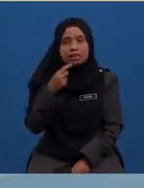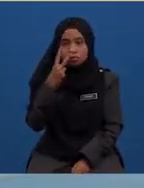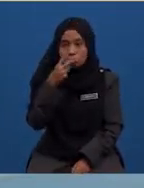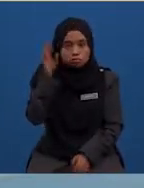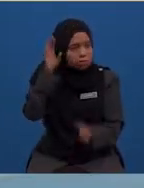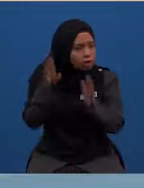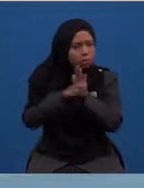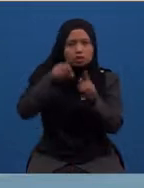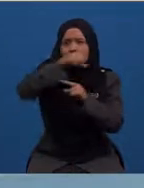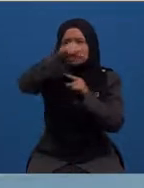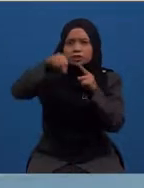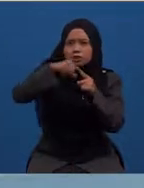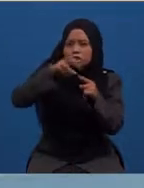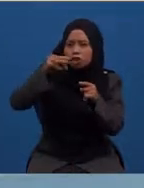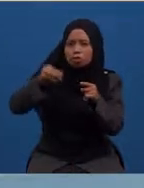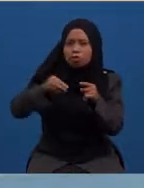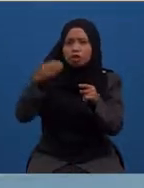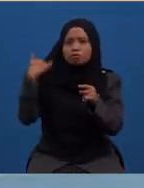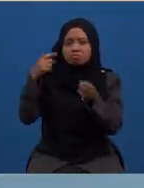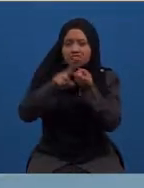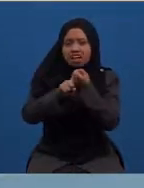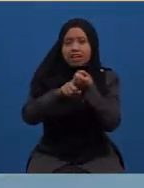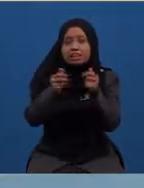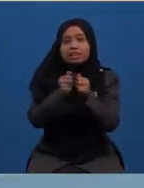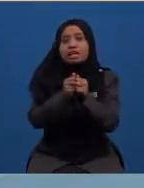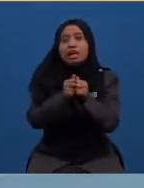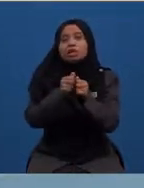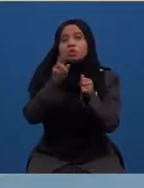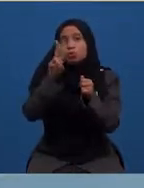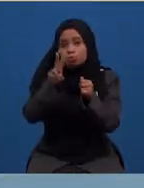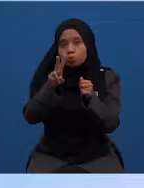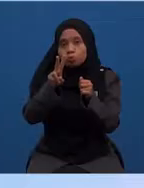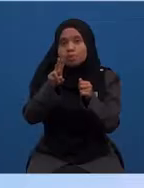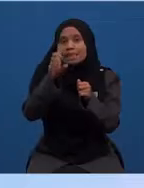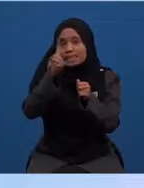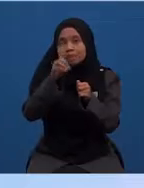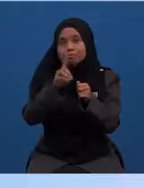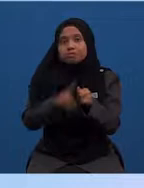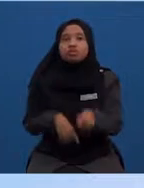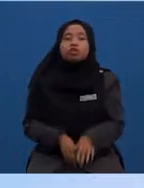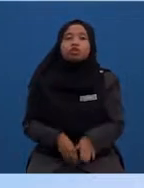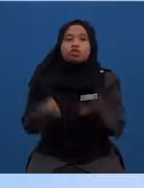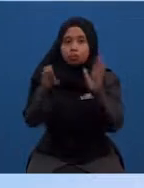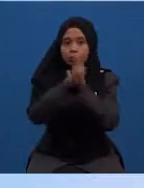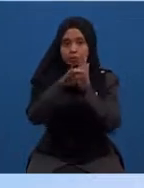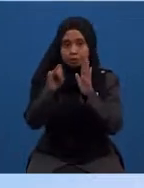murid-murid semua yang berkait rapat dengan bentuk dua dimensi seterusnya. Sebagai